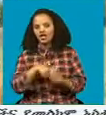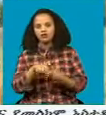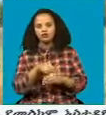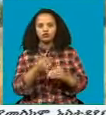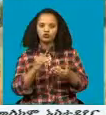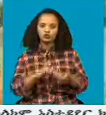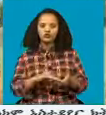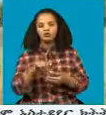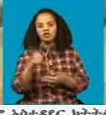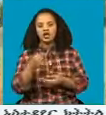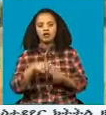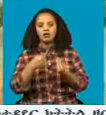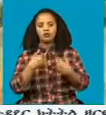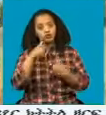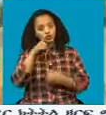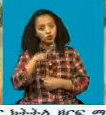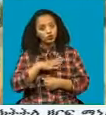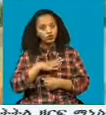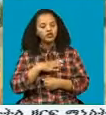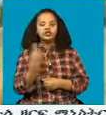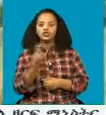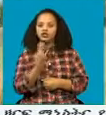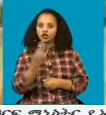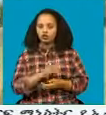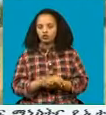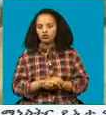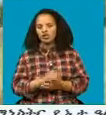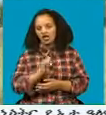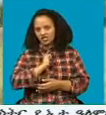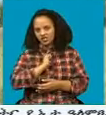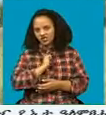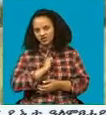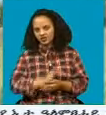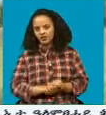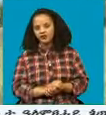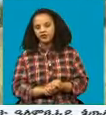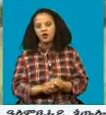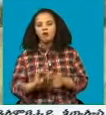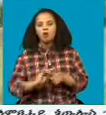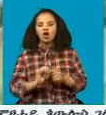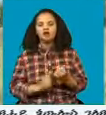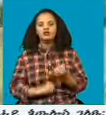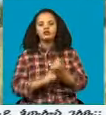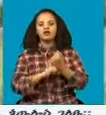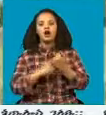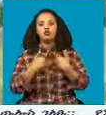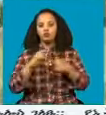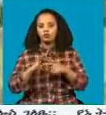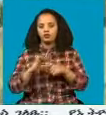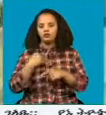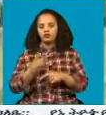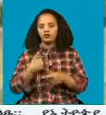የአካባቢ መሆነ በሌላ አካባቢ ያሉ ሰዎች እንዲጠቀሙ ያው የራሳችን የሙያ ድጋፍ አሉ ባለሙያዎች